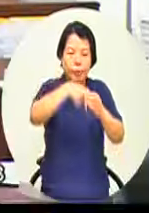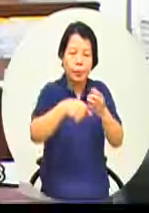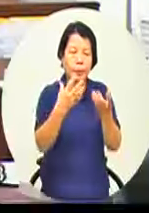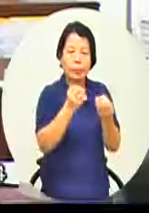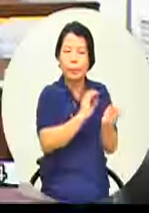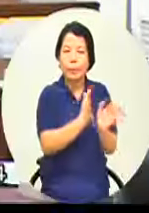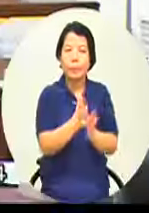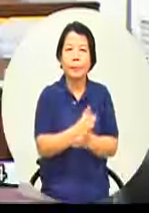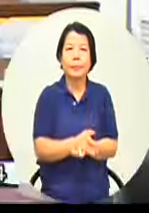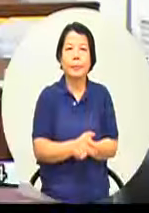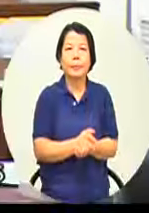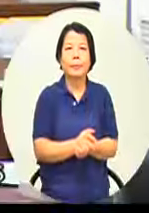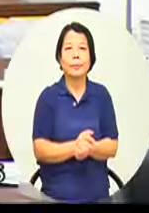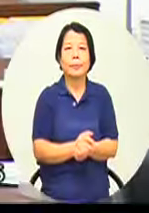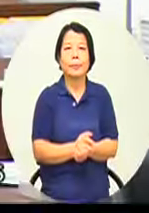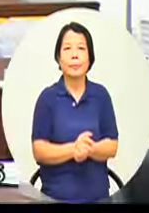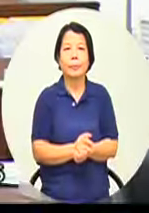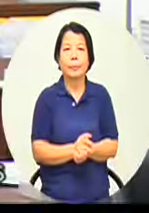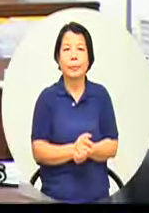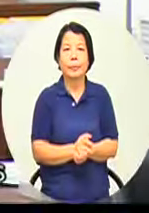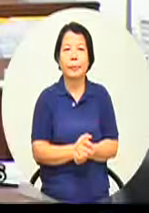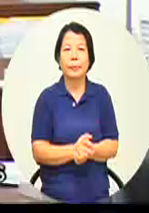系。